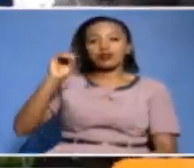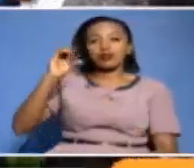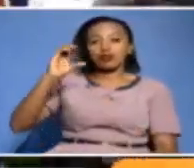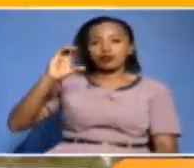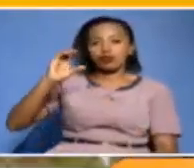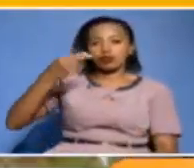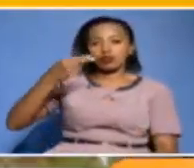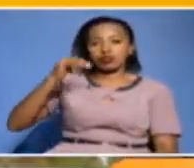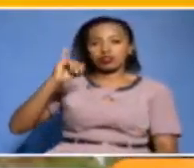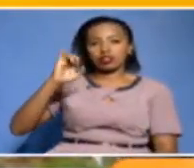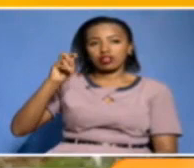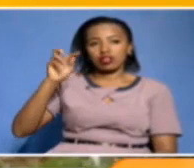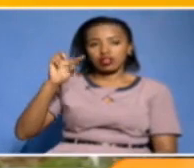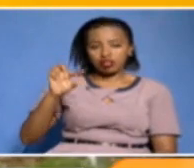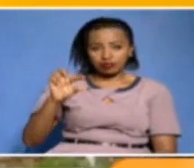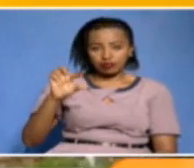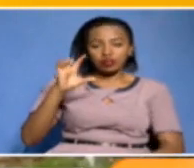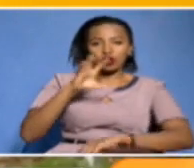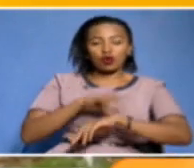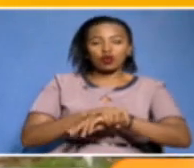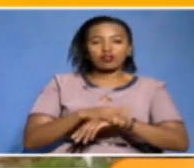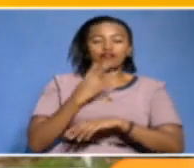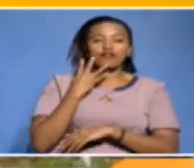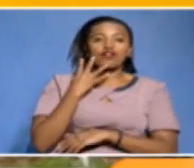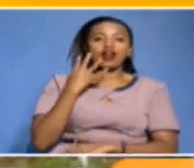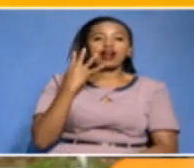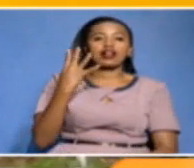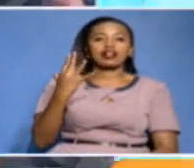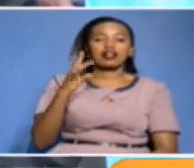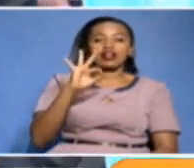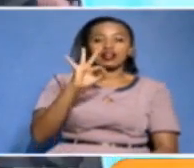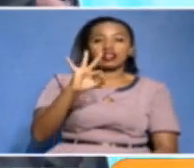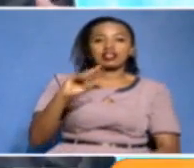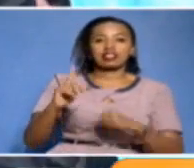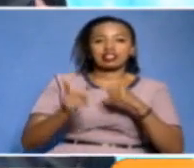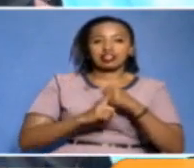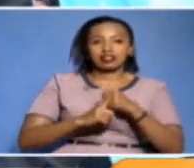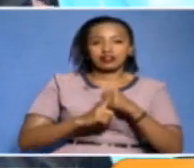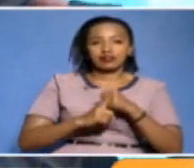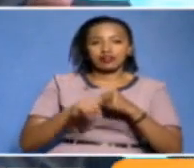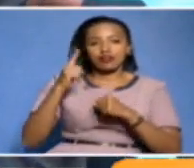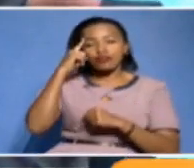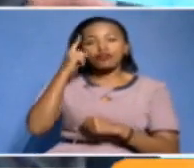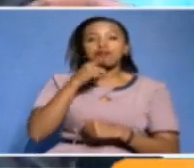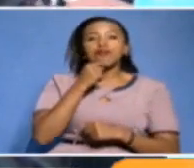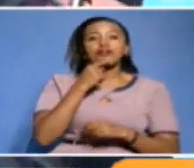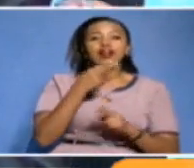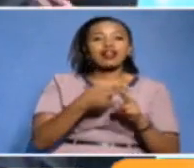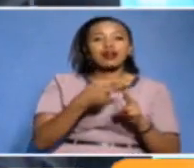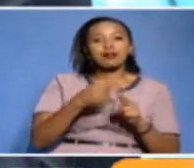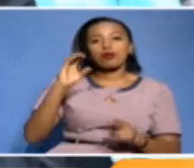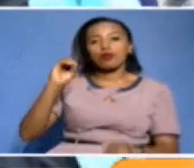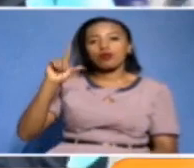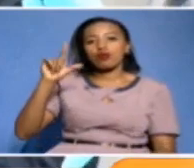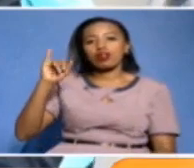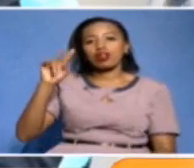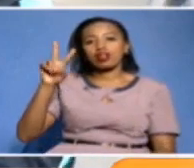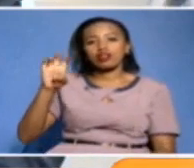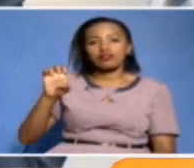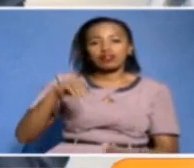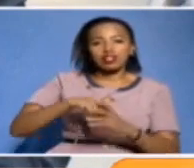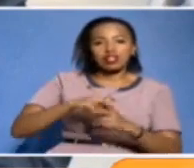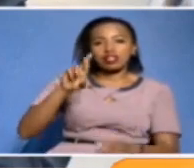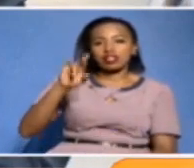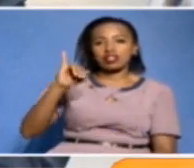ya Greenville alipata alama 436. Kwa Olive Mweya hapa katika shule ya Riara na shule